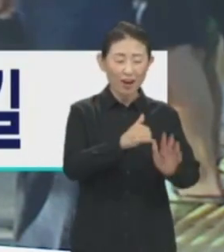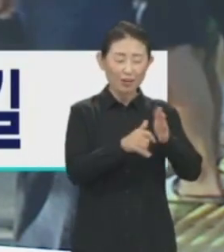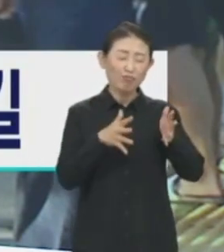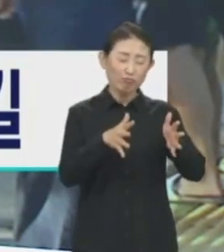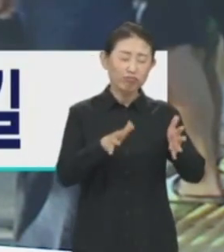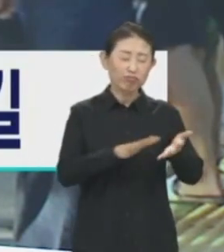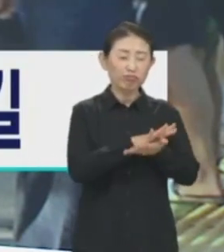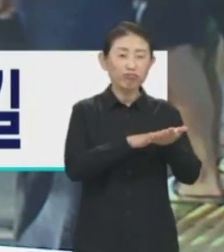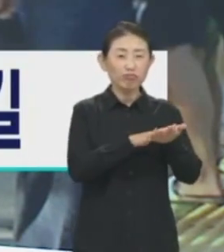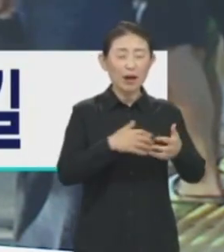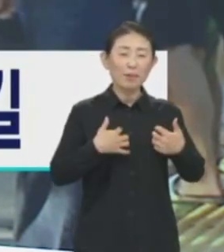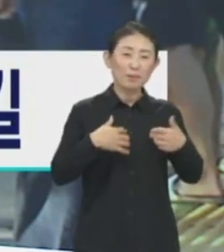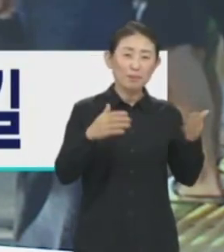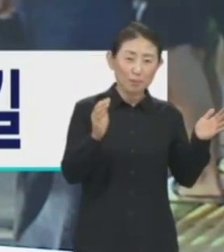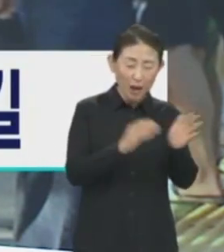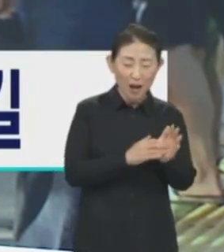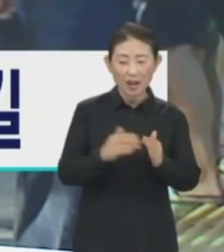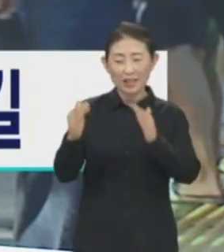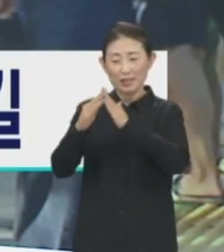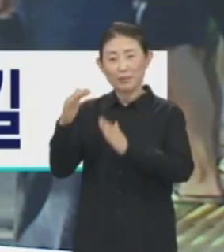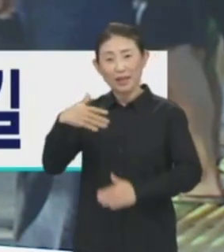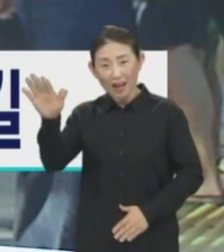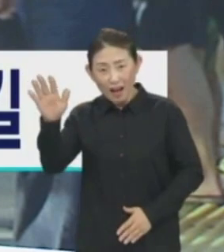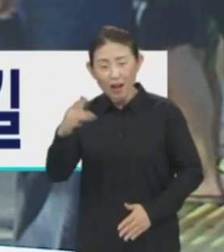돌아가는 귀경객들로 북적였습니다.